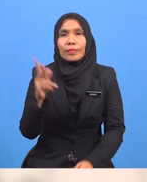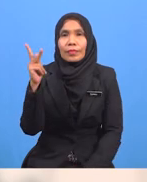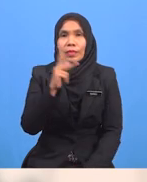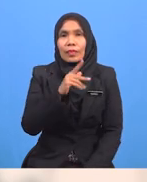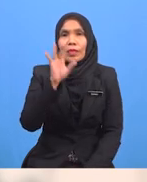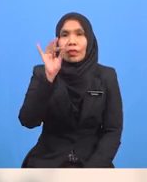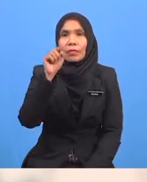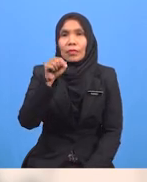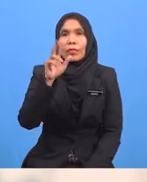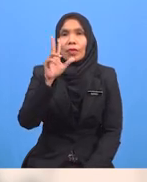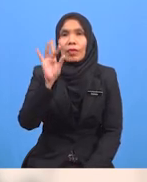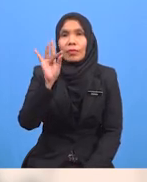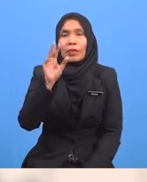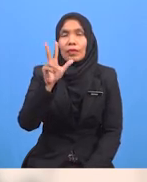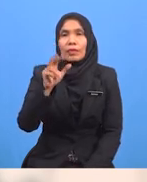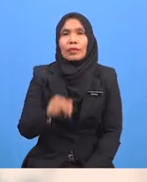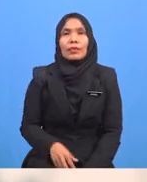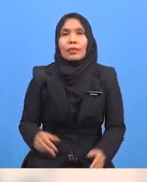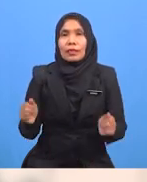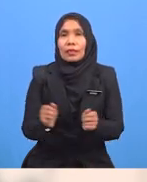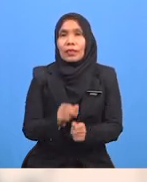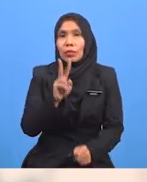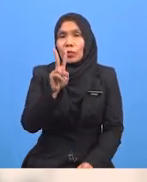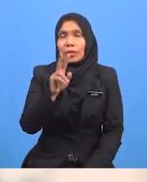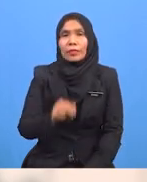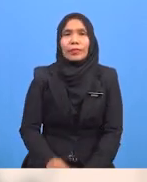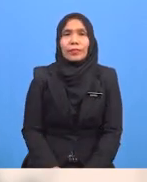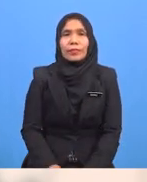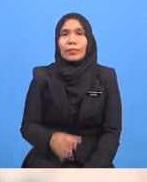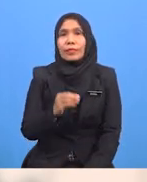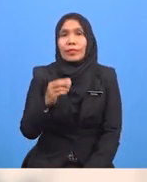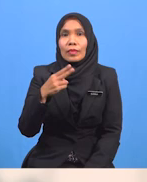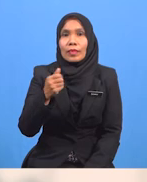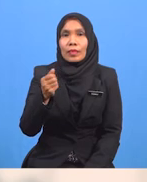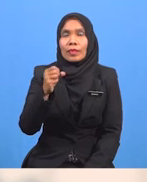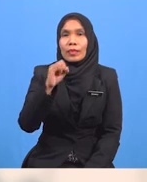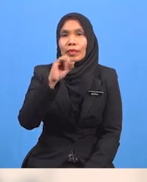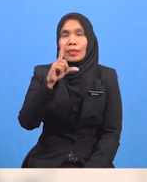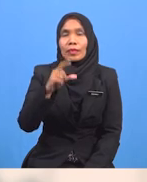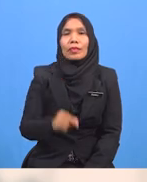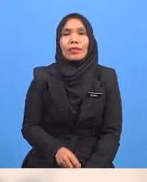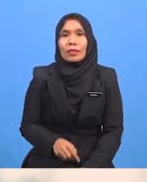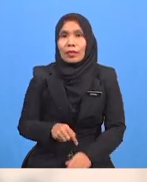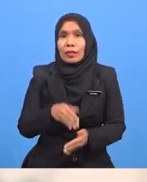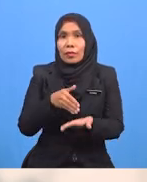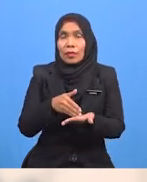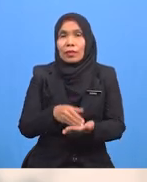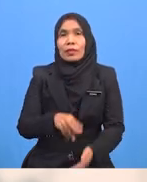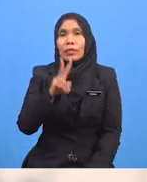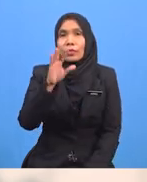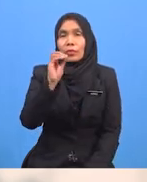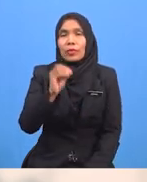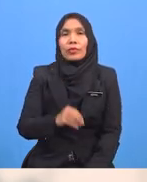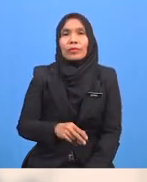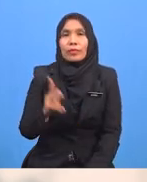perpuluhan 83 dengan dua dan hasil darat tersebut dibahagikan dengan 20